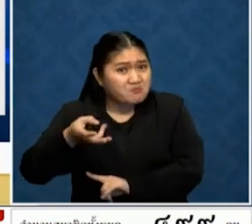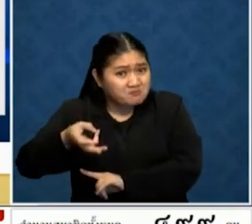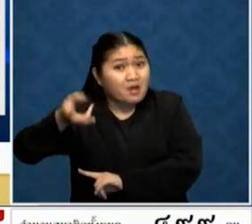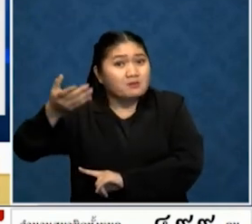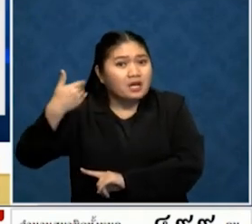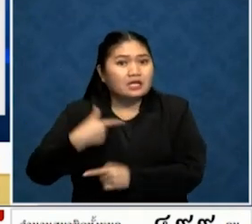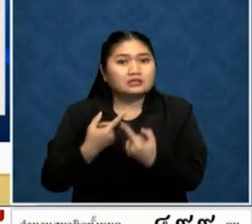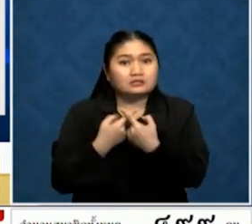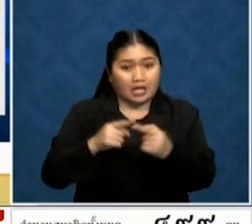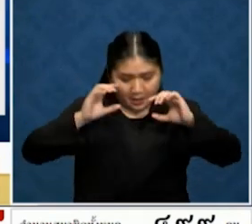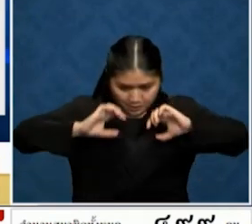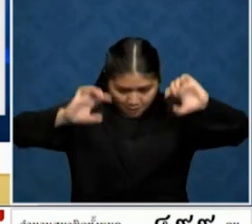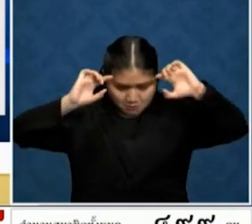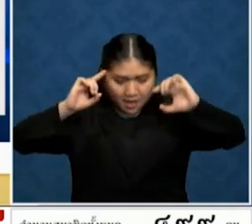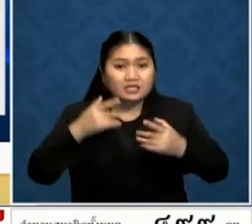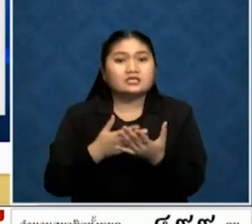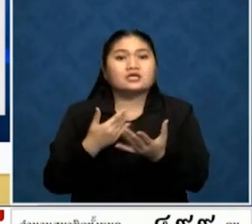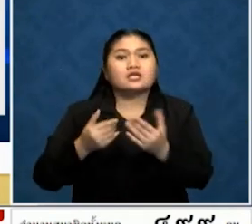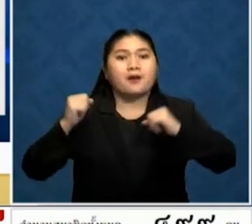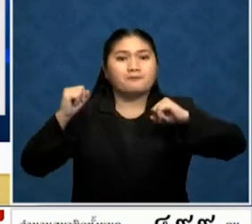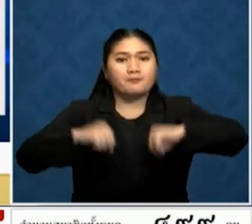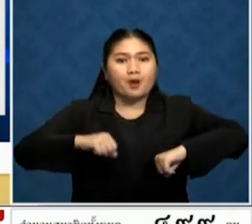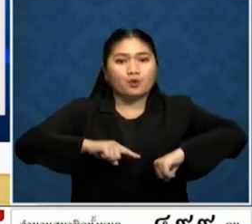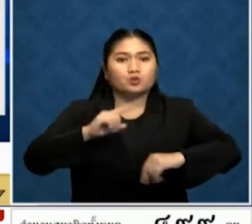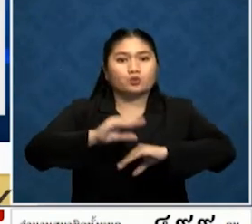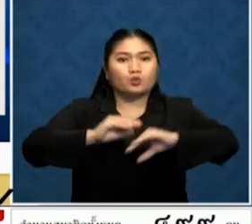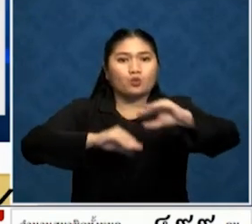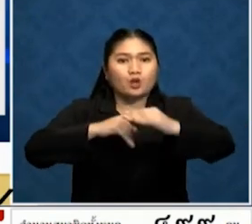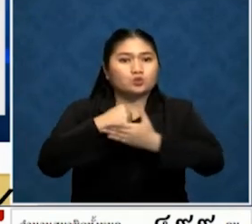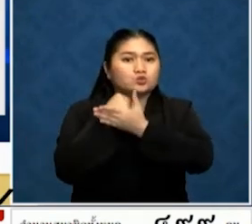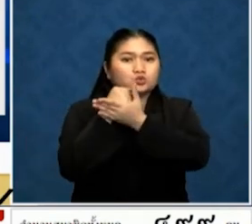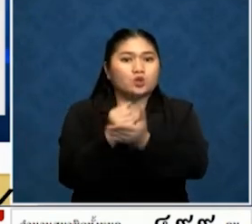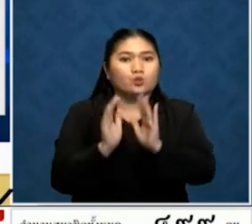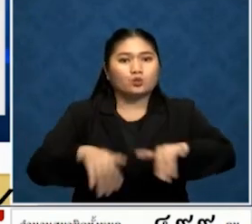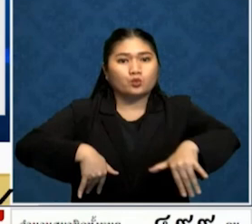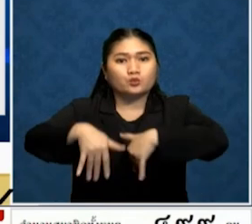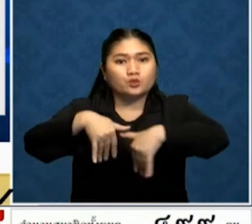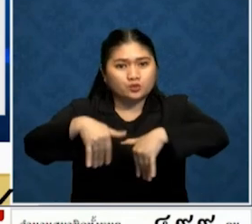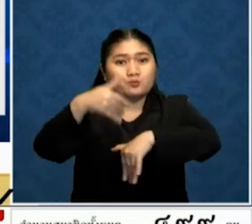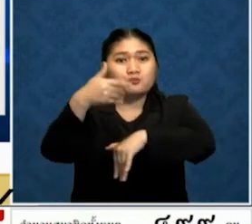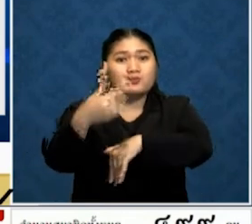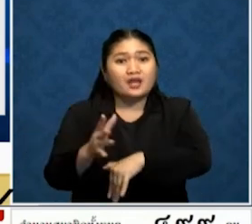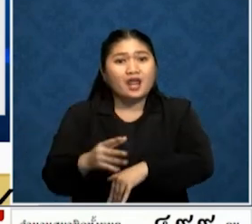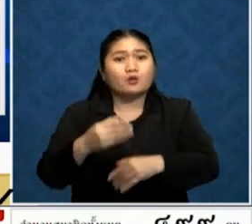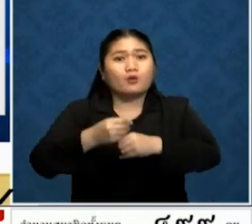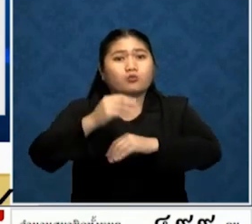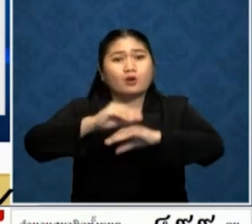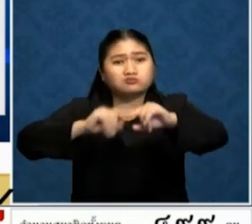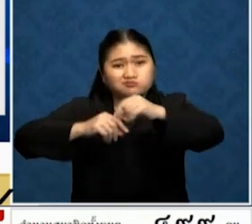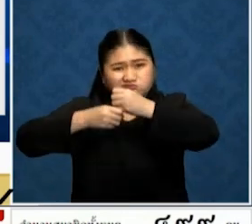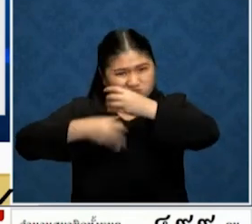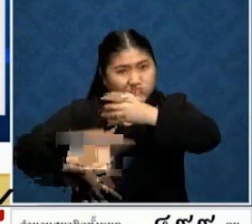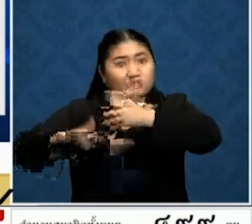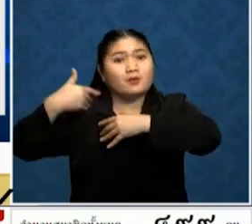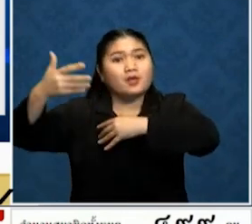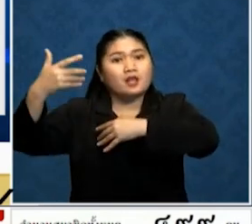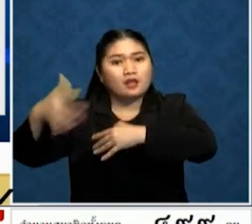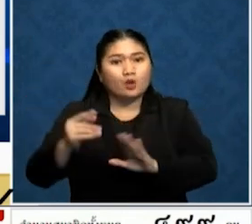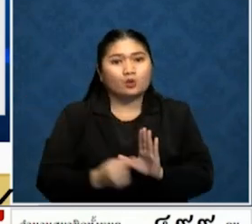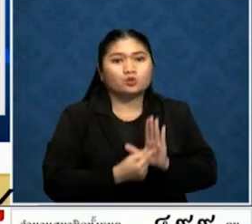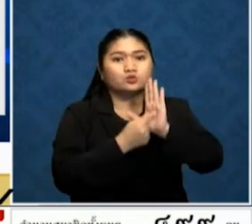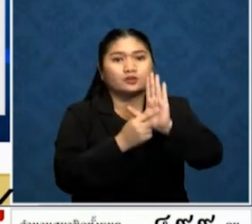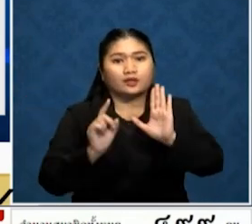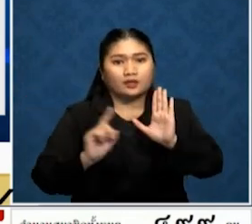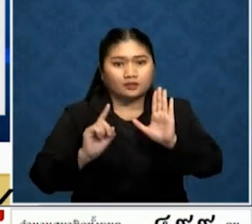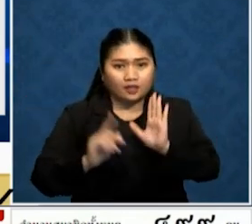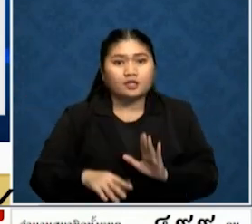แต่รัฐบาลได้มีการอนุมัติโครงการช่วยเหลือพี่น้องประชาชนไปแล้วในหลายๆโครงการดิฉันขอยกตัวอย่างนะค